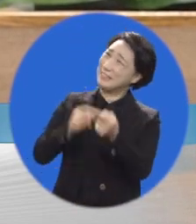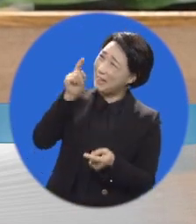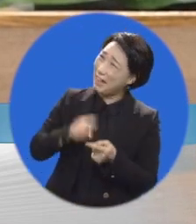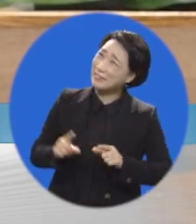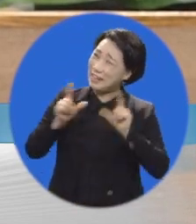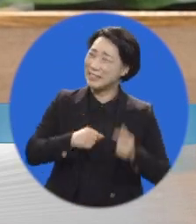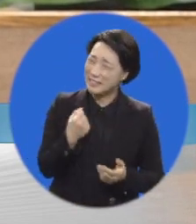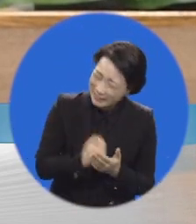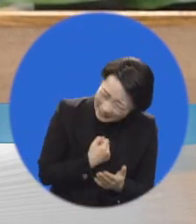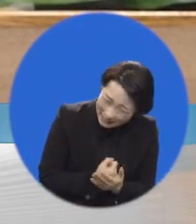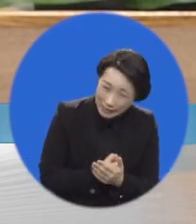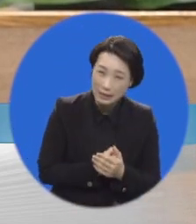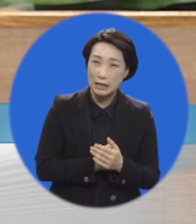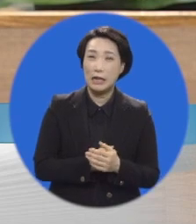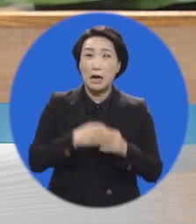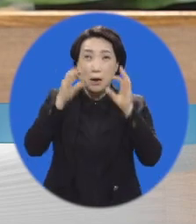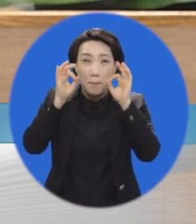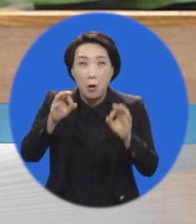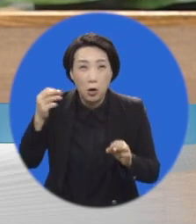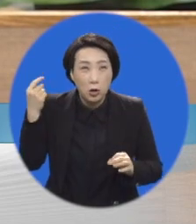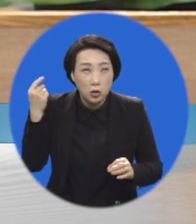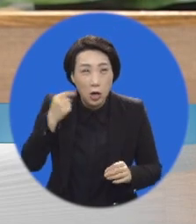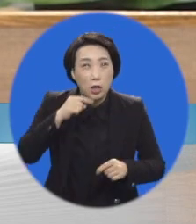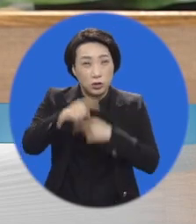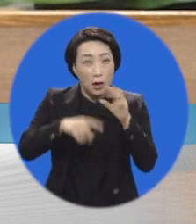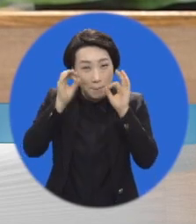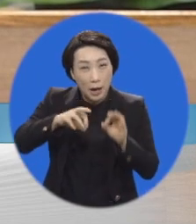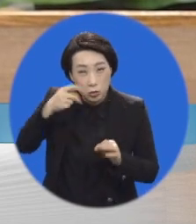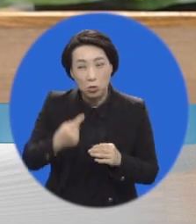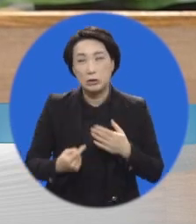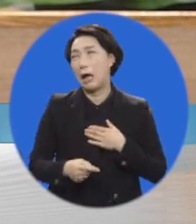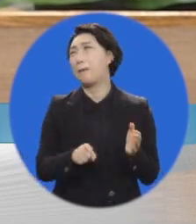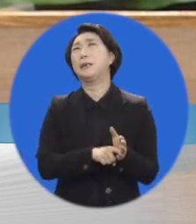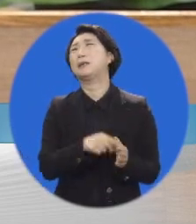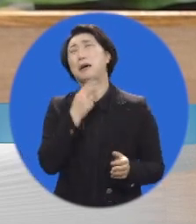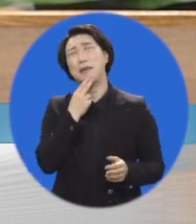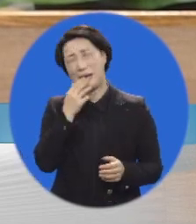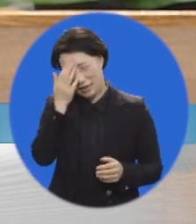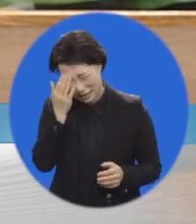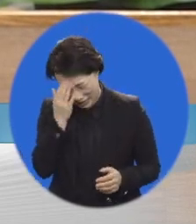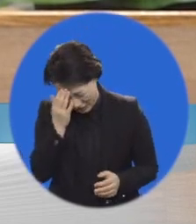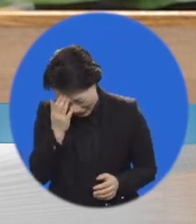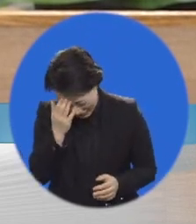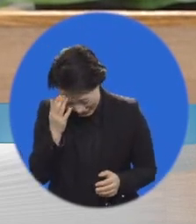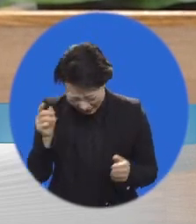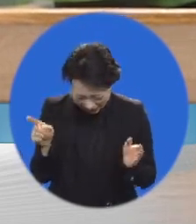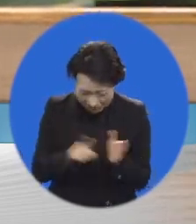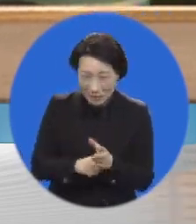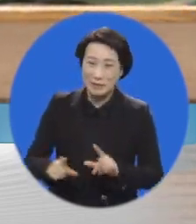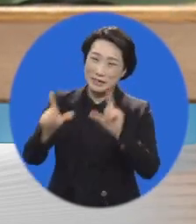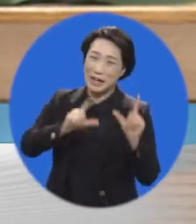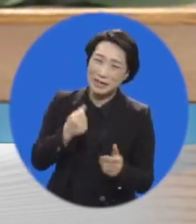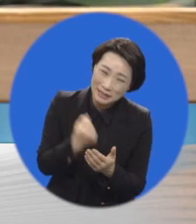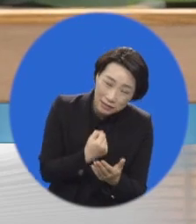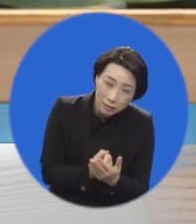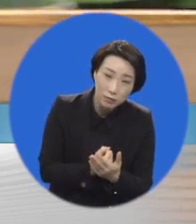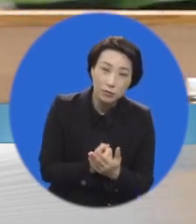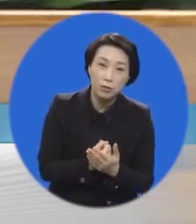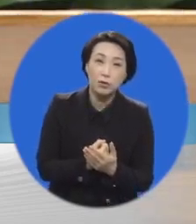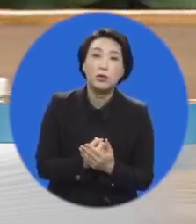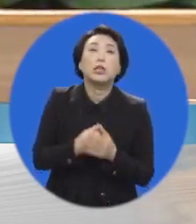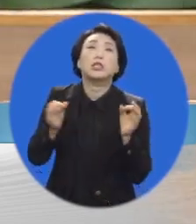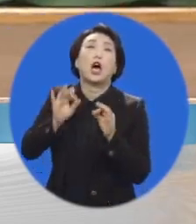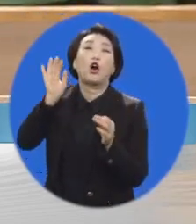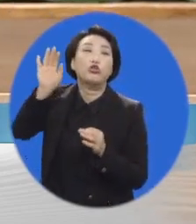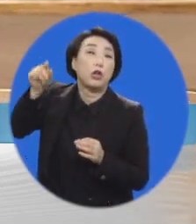되는데 듣기는 들었는데 안 들 믿었어. 내가 완전히 믿고 저렇게 살 걸. 그날은 창조 위에 다가온다